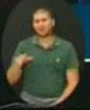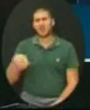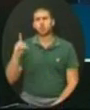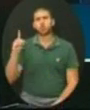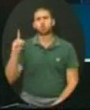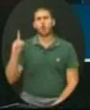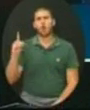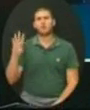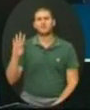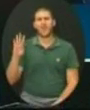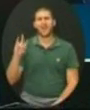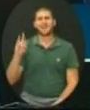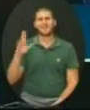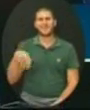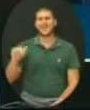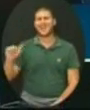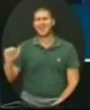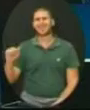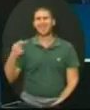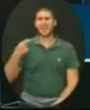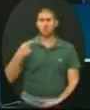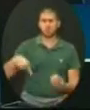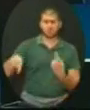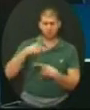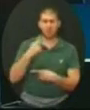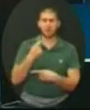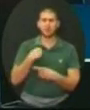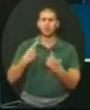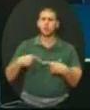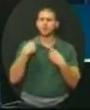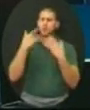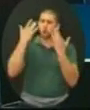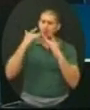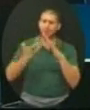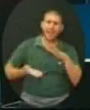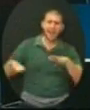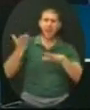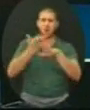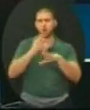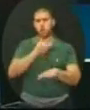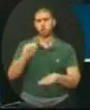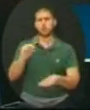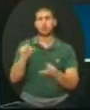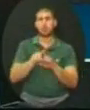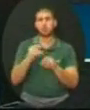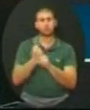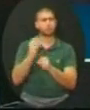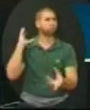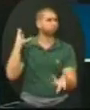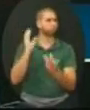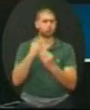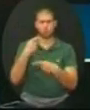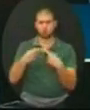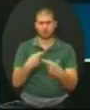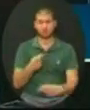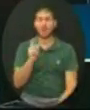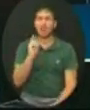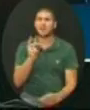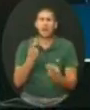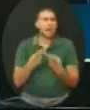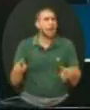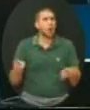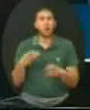אילן גילון ואחרים, וזה יום שאני דואגת להעלות את הנושא הזה לסדר היום, כמו שנושא לאורך כל השנה. אבל לא